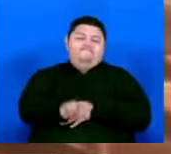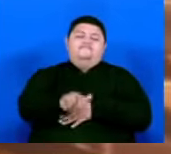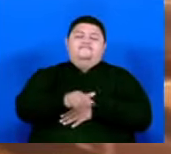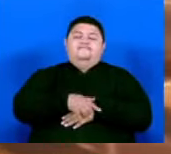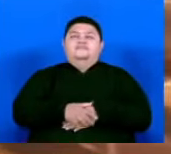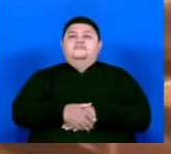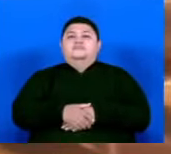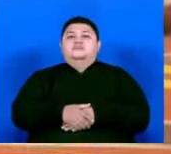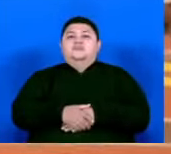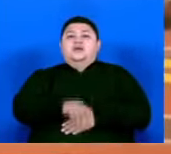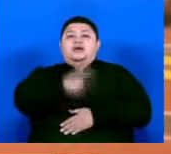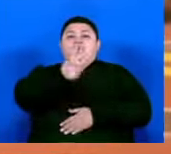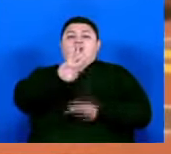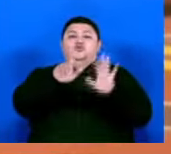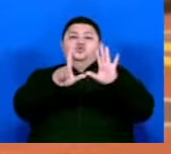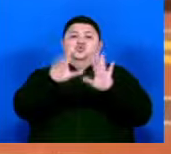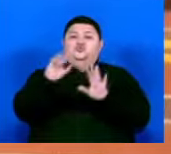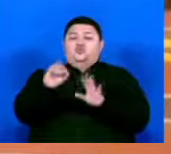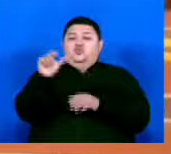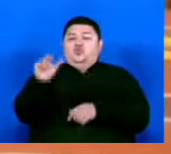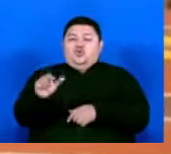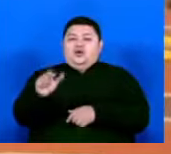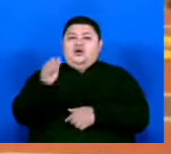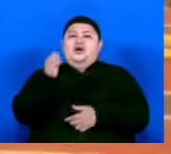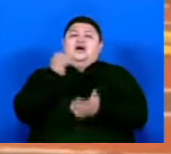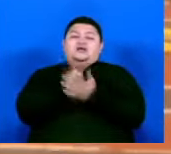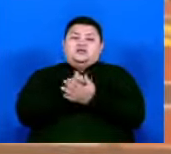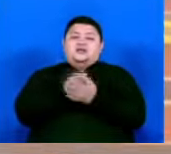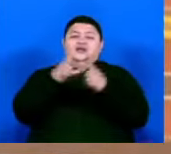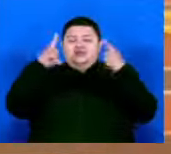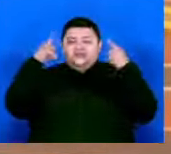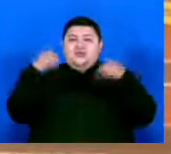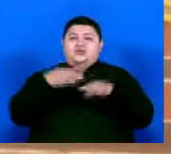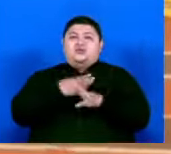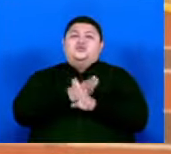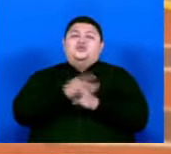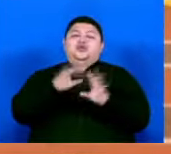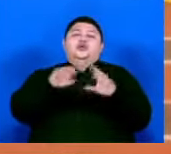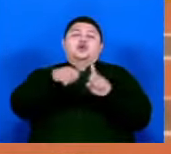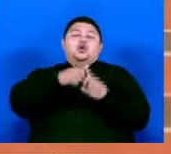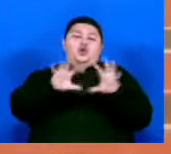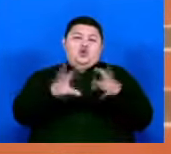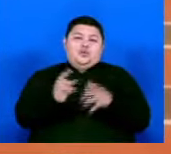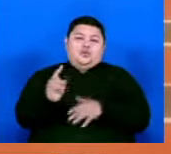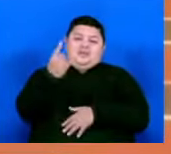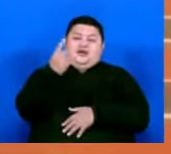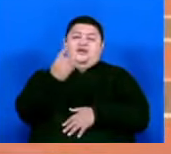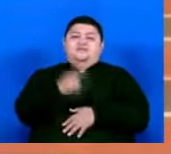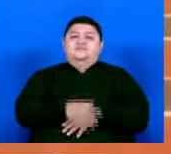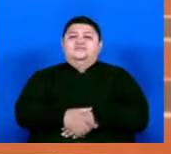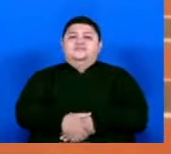Ada 370 jemaah haji asal Bojonegoro dari kloter 1 atau kloter pertama yang